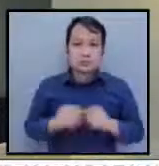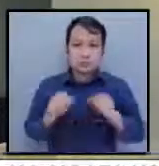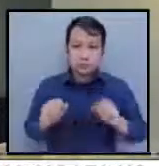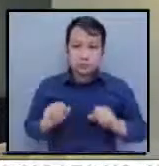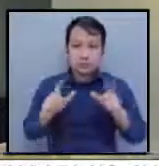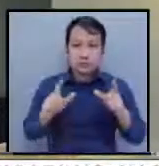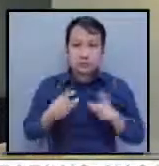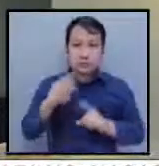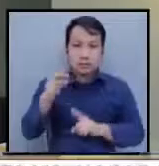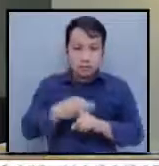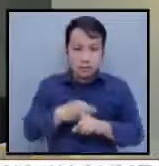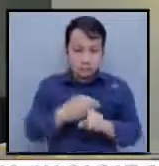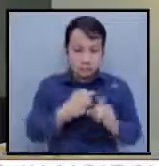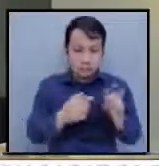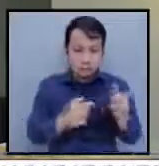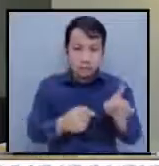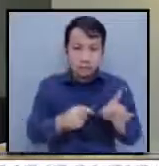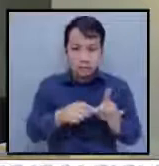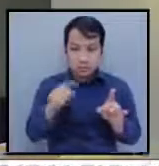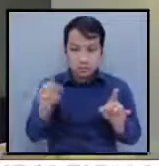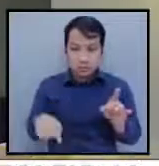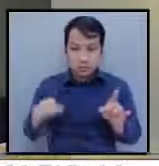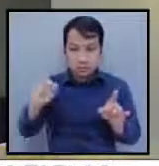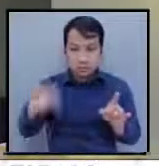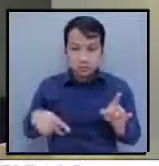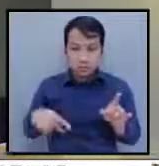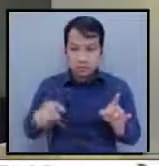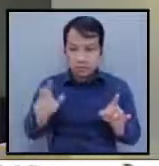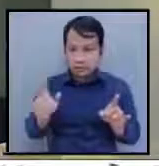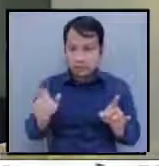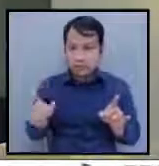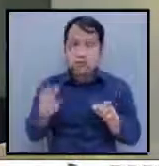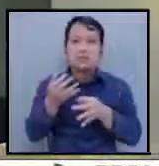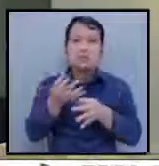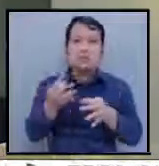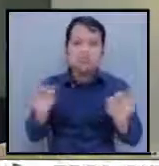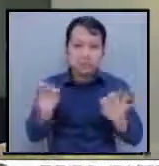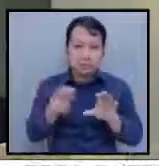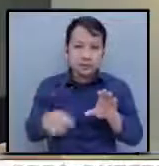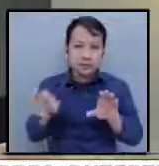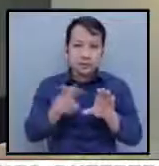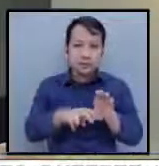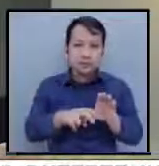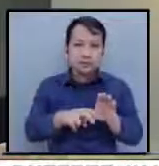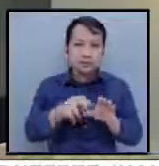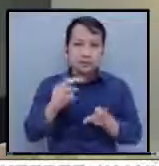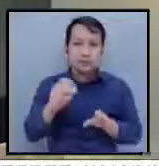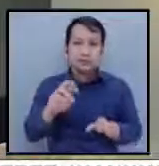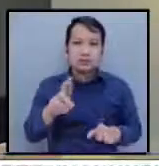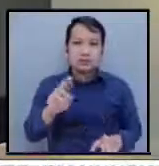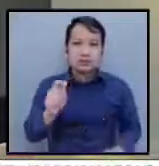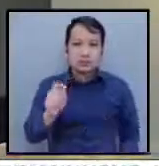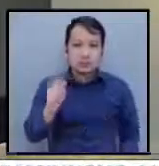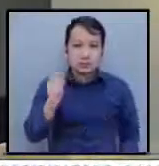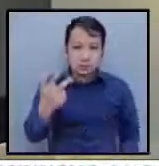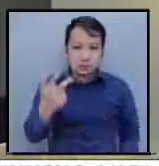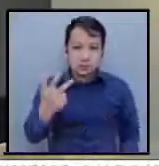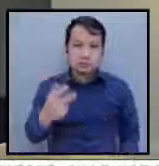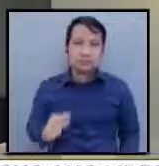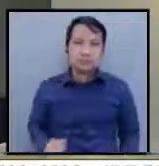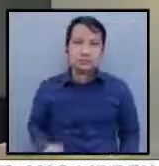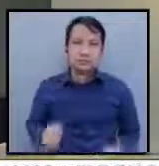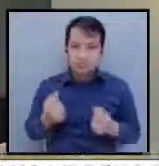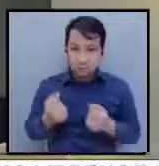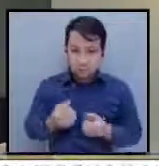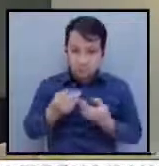March 28 hanggang Abril 30, magkakaroon na ng libreng sakay sa MRT3. At dahil sa Pangulo, handog ito sa